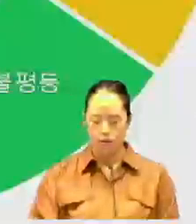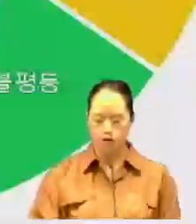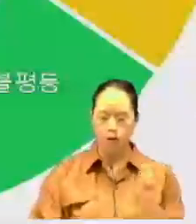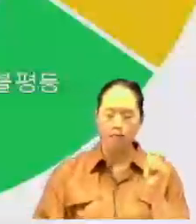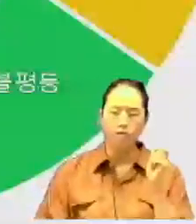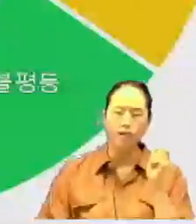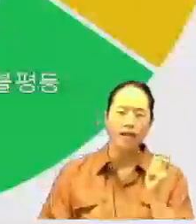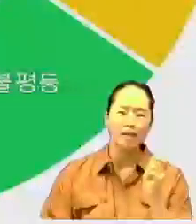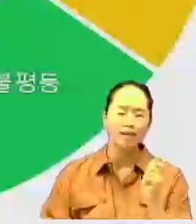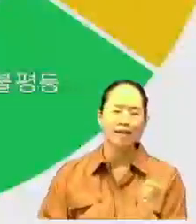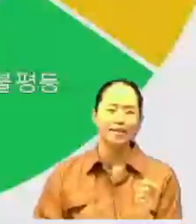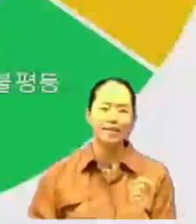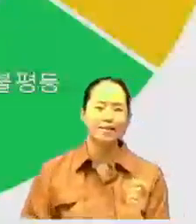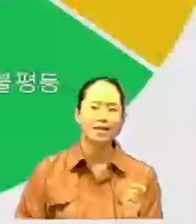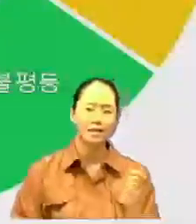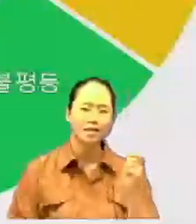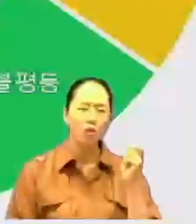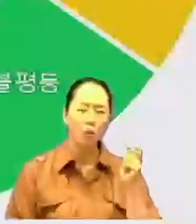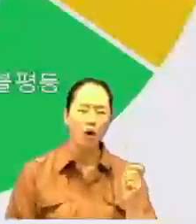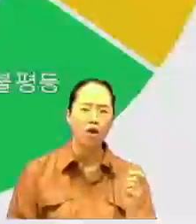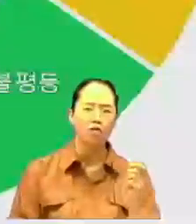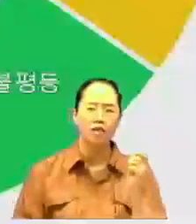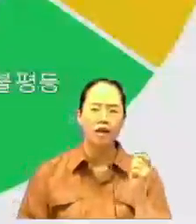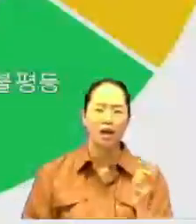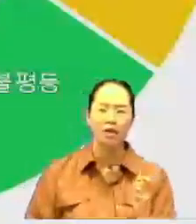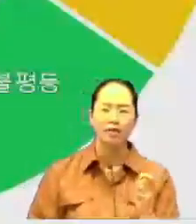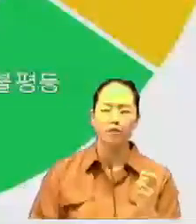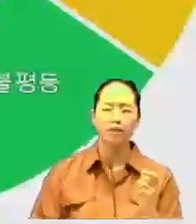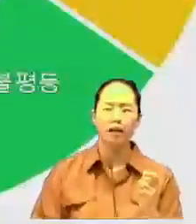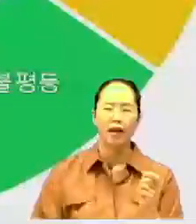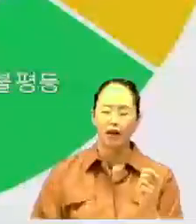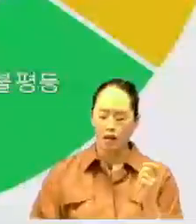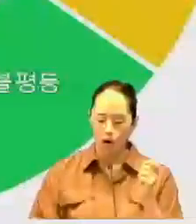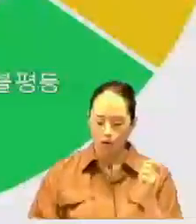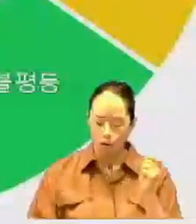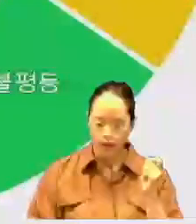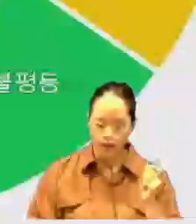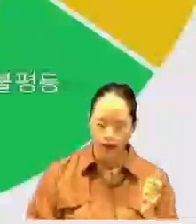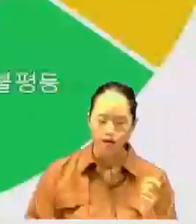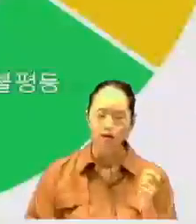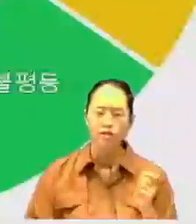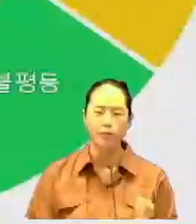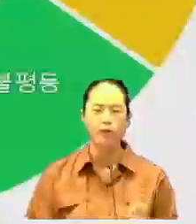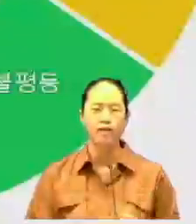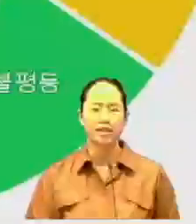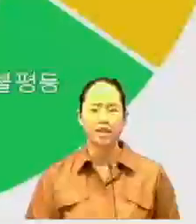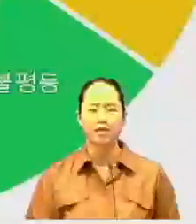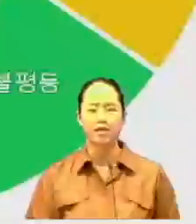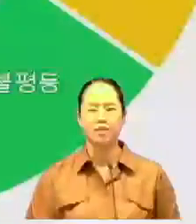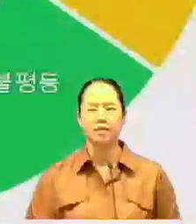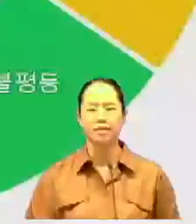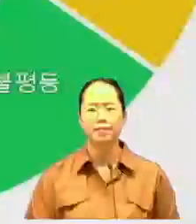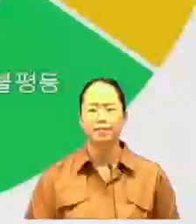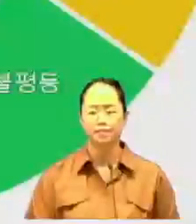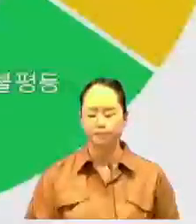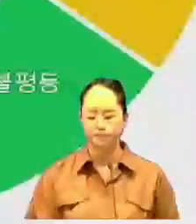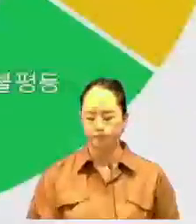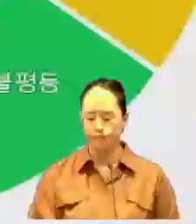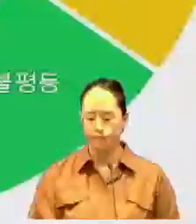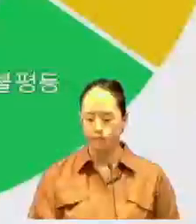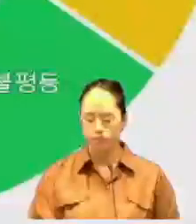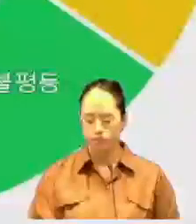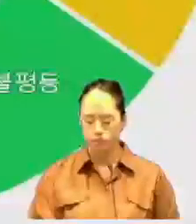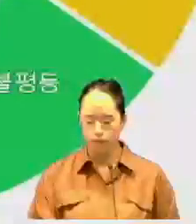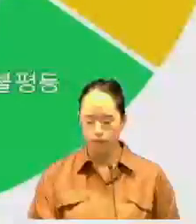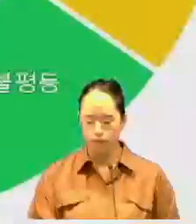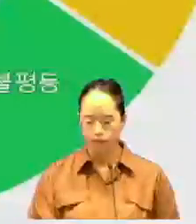然而呢，圣经清晰地告诉了我们是有将来的永远的世界，同样我们里面有灵